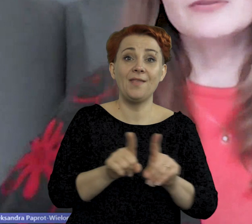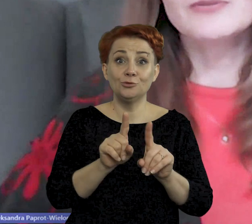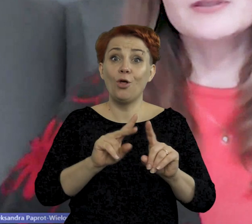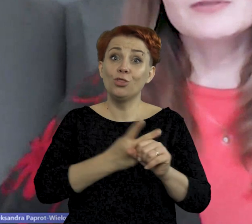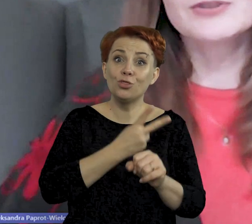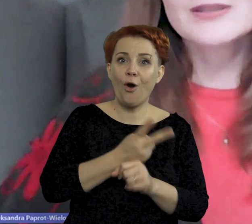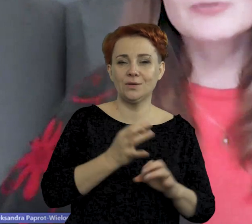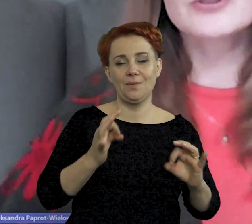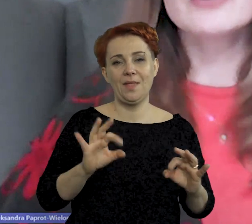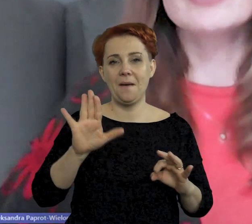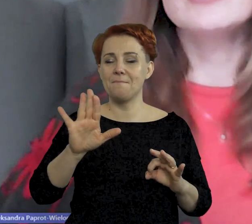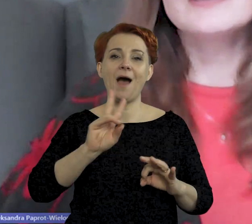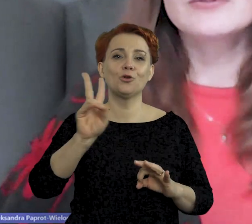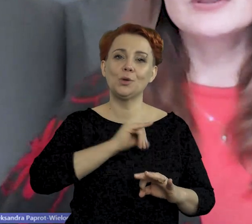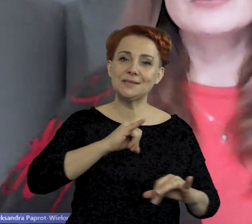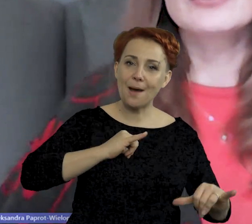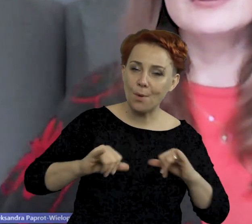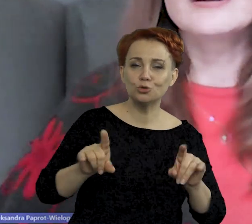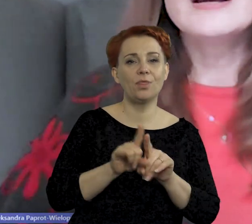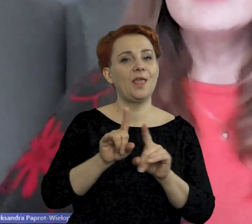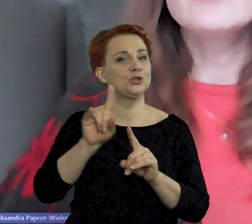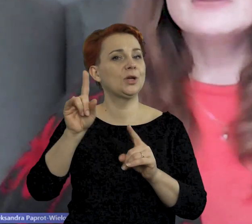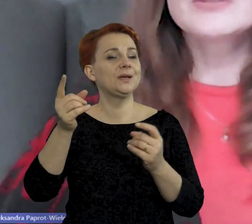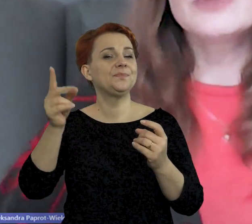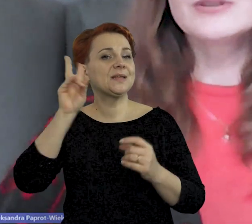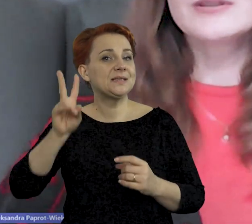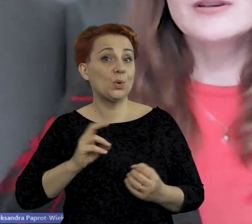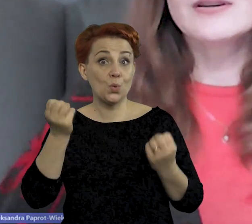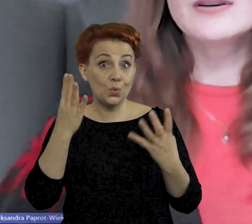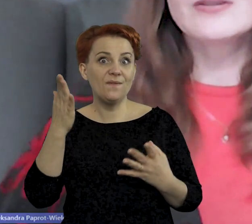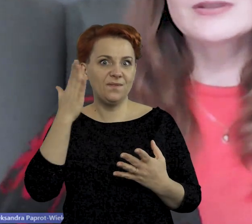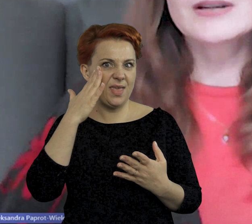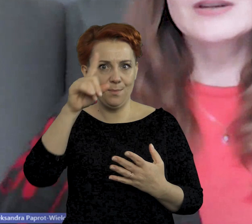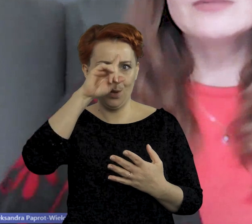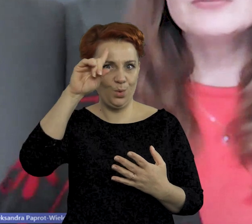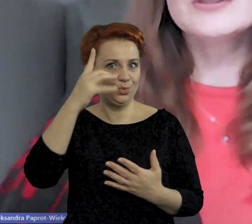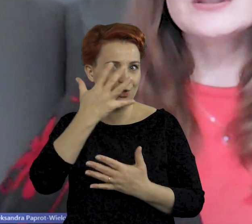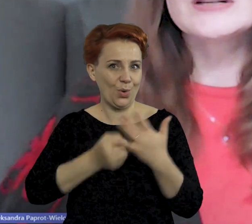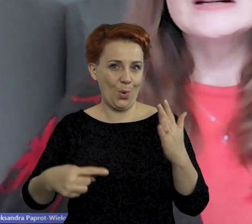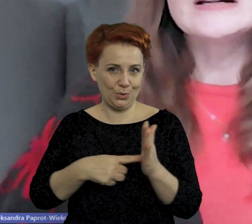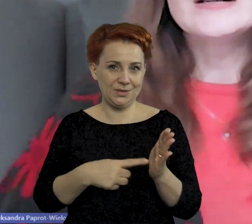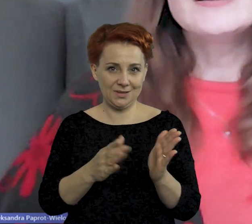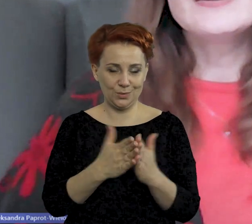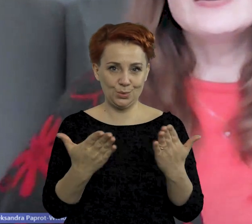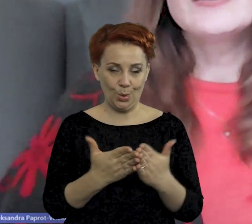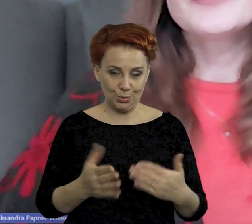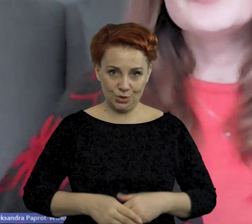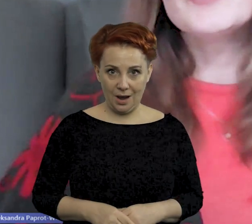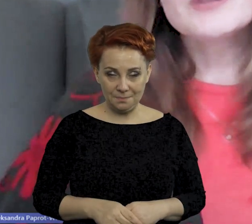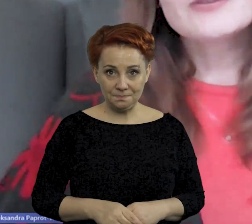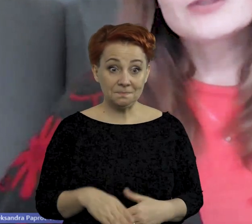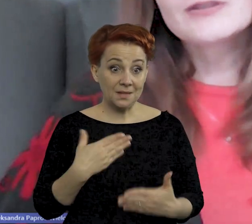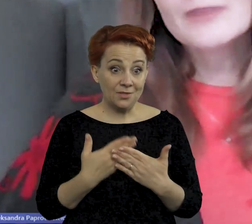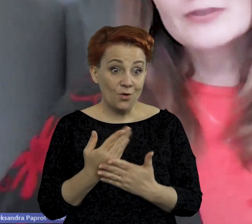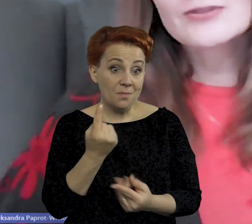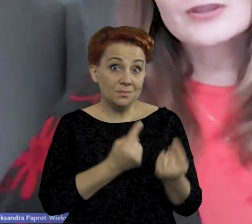niej mają obecnie właśnie i samorządy, i instytucje kultury. Wiem, że ludzie z niej korzystają i myślę, że